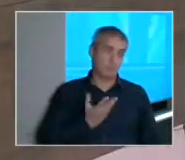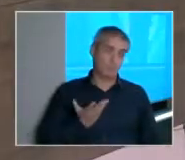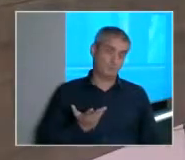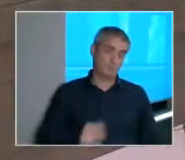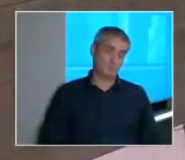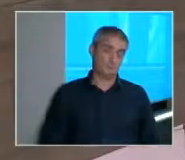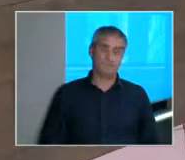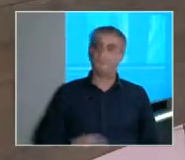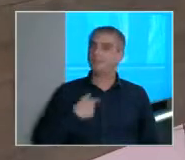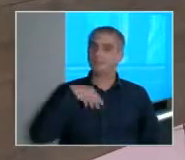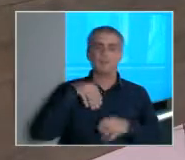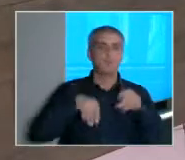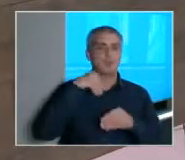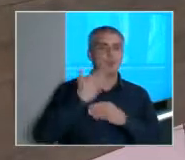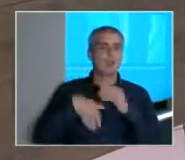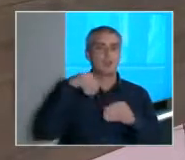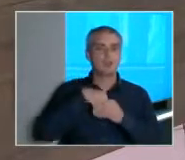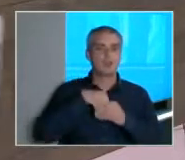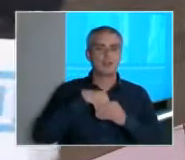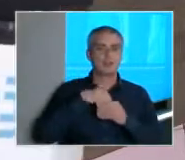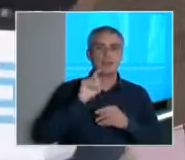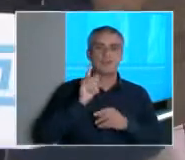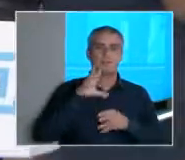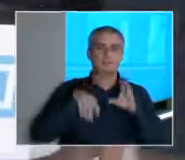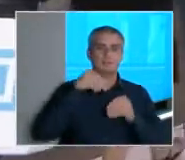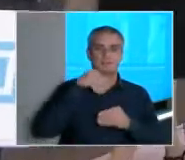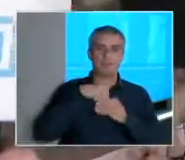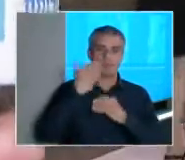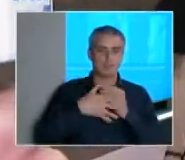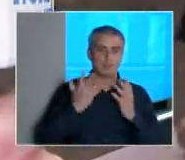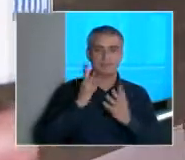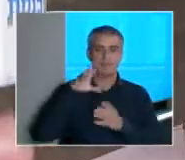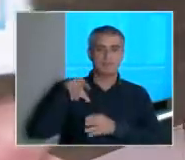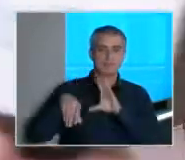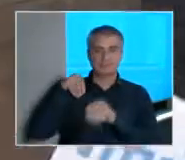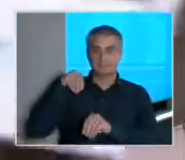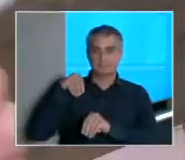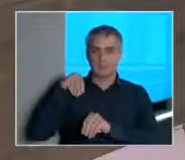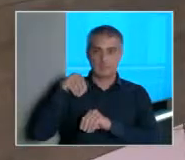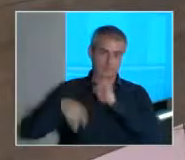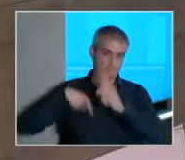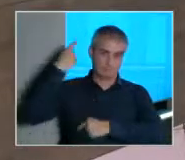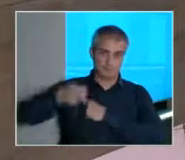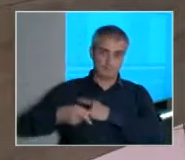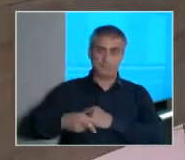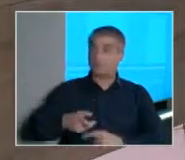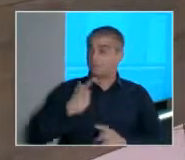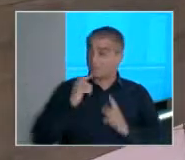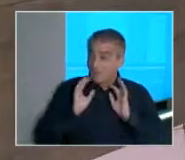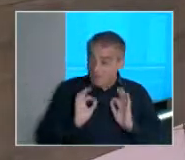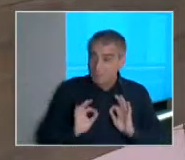טוב. למי הצבעת בבחירות האחרונות ולמי הצבעת בבחירות האחרונות ולמי תצביע בבחירות הקרובות?